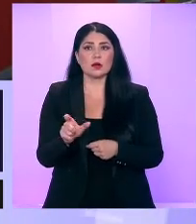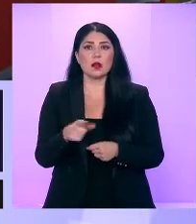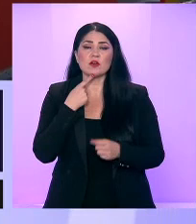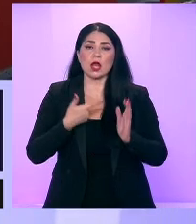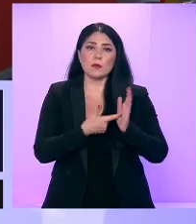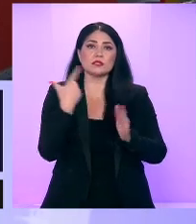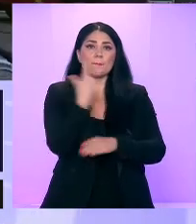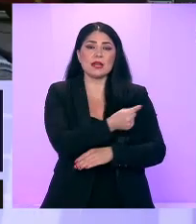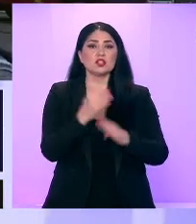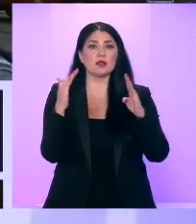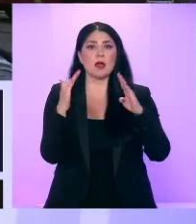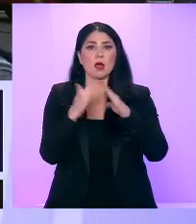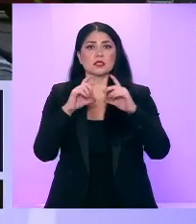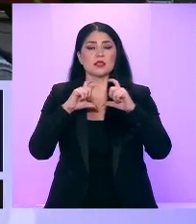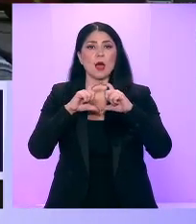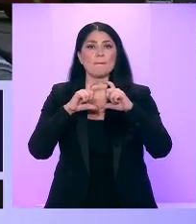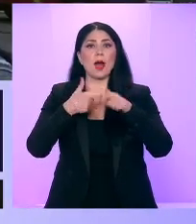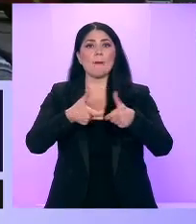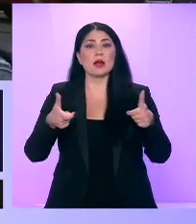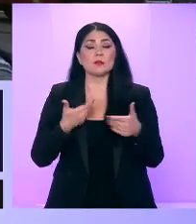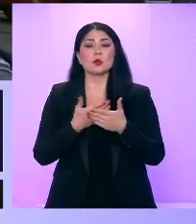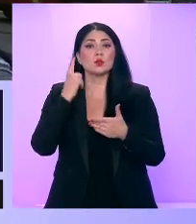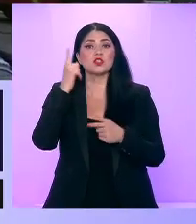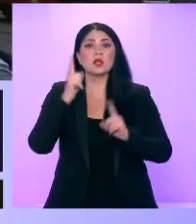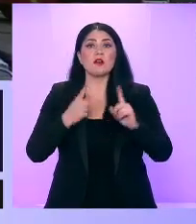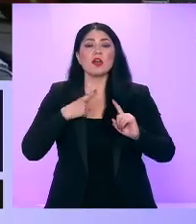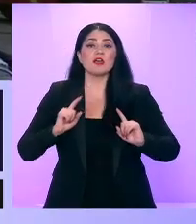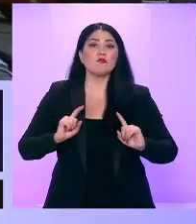fost îndemnate să părăsească locuințele pentru că nu se știe dacă a